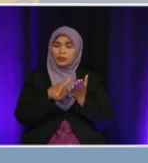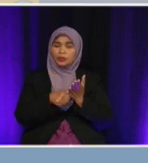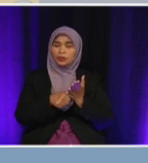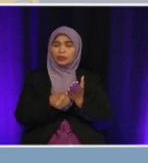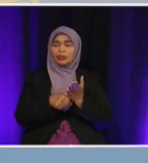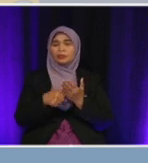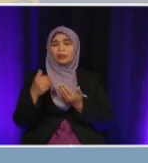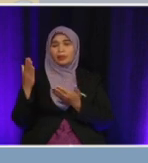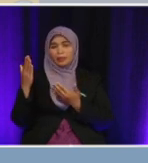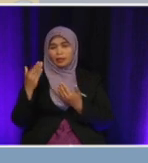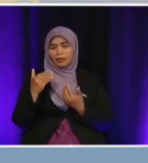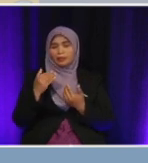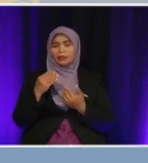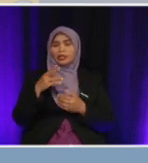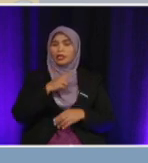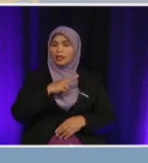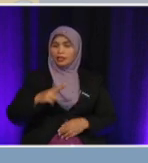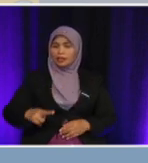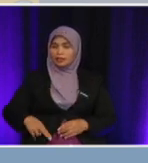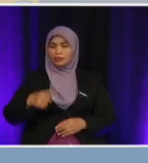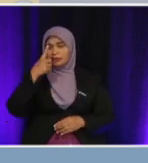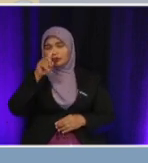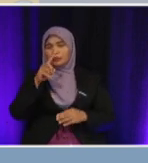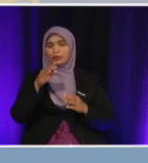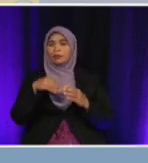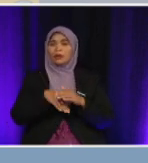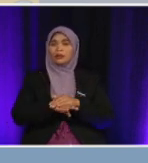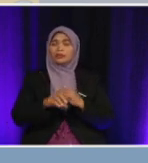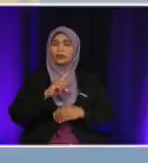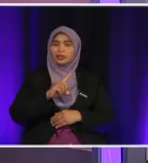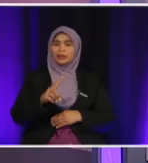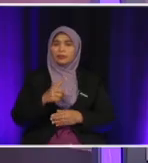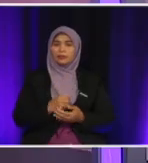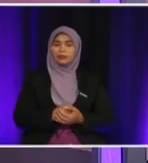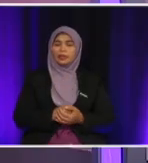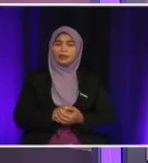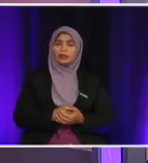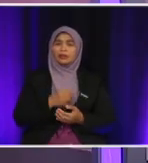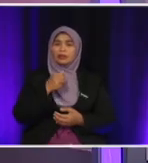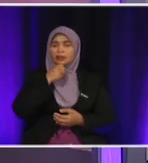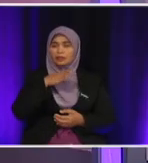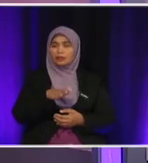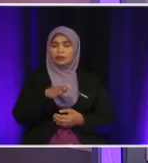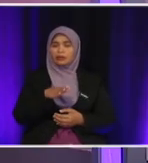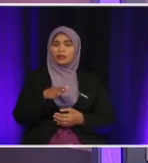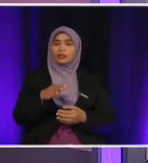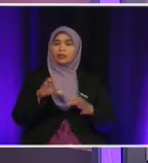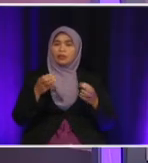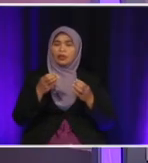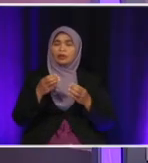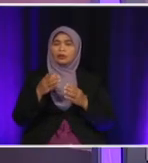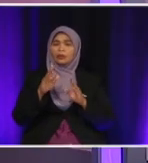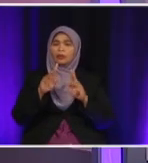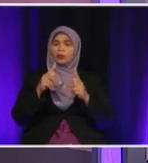mempelower raja-raja untuk memeluk agama Islam seterusnya Rasulullah menumbuhkan pasukan peronde